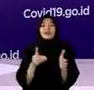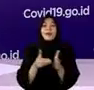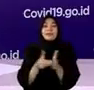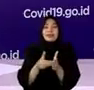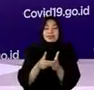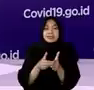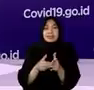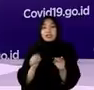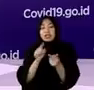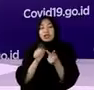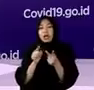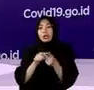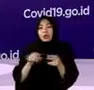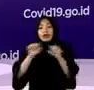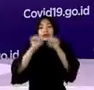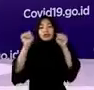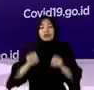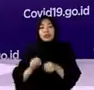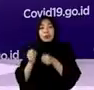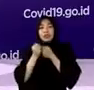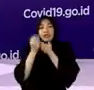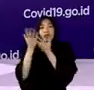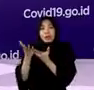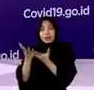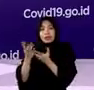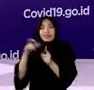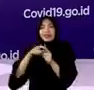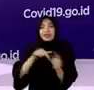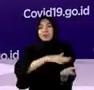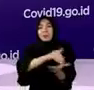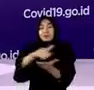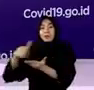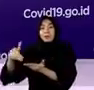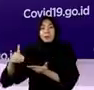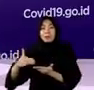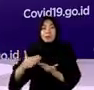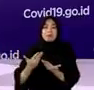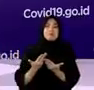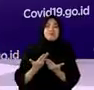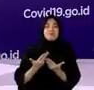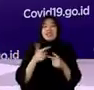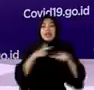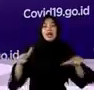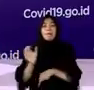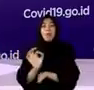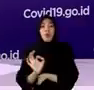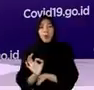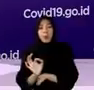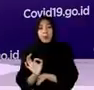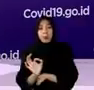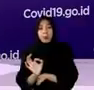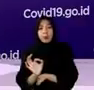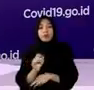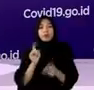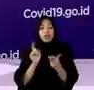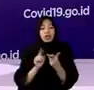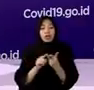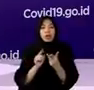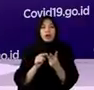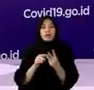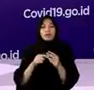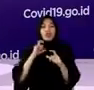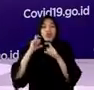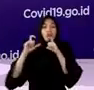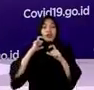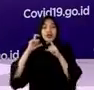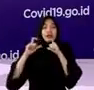belum sempurnanya sistem informasi data yang dibutuhkan untuk vaksinasi dan alur komunikasi